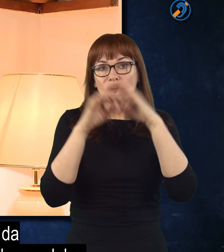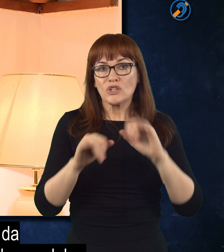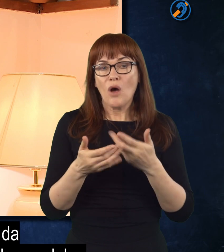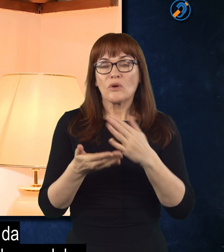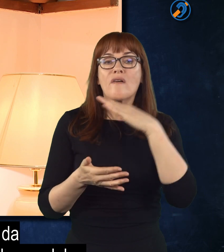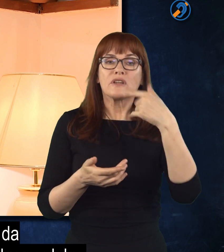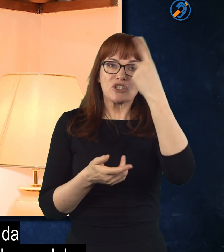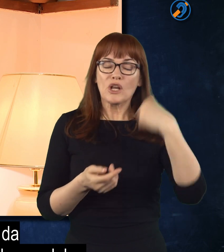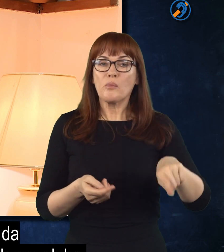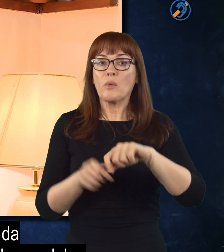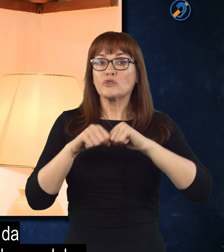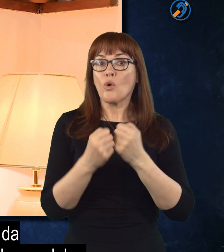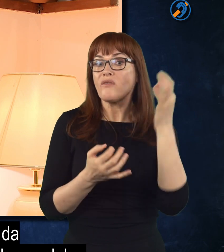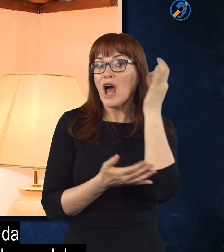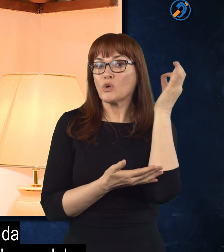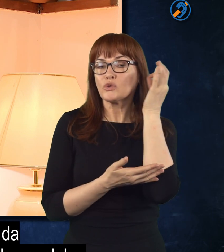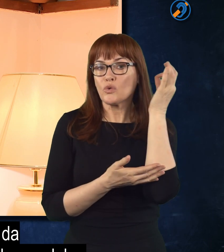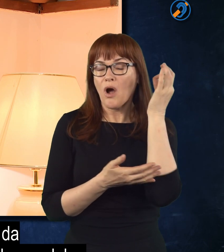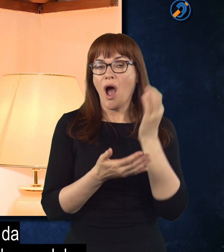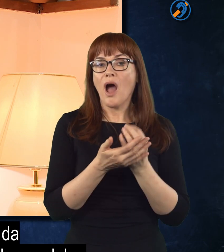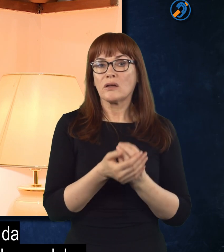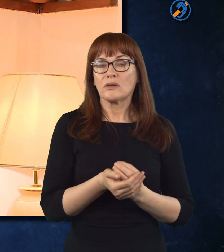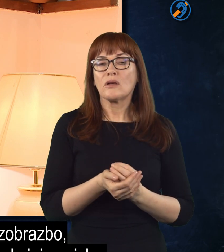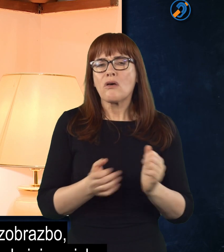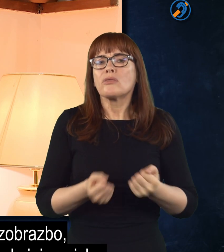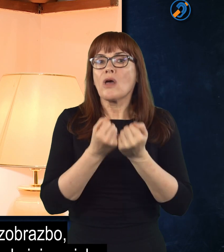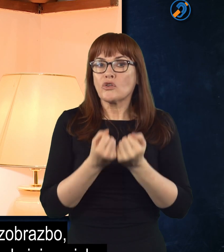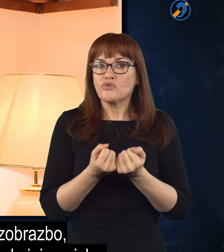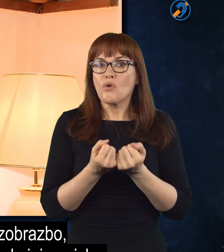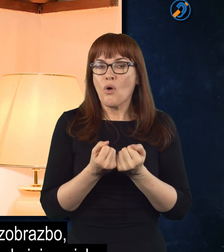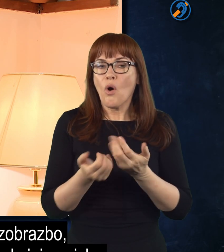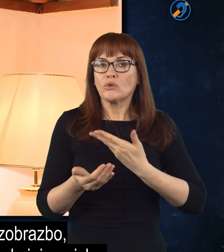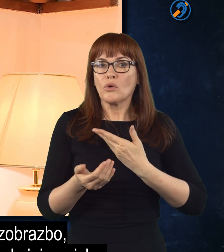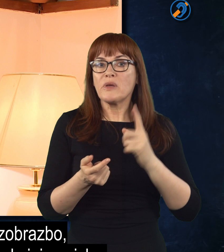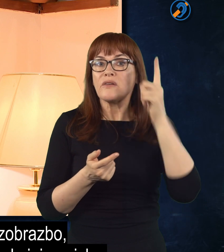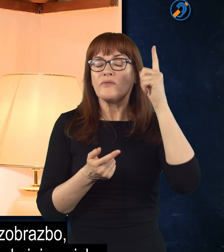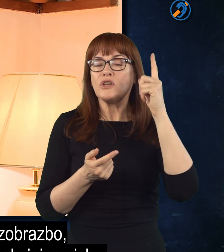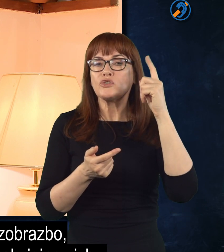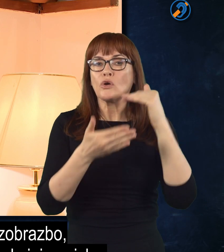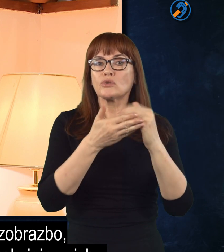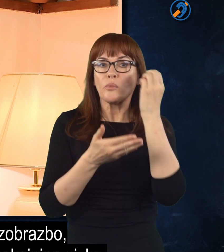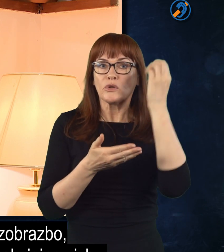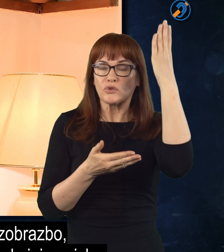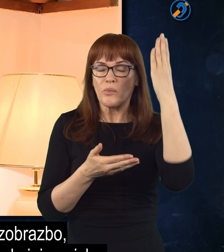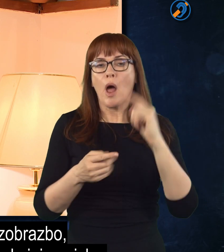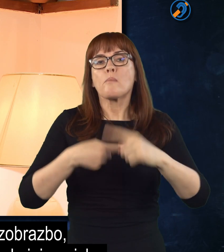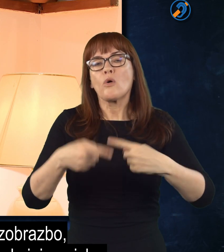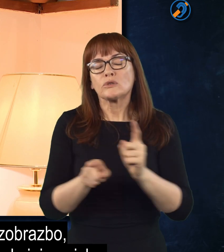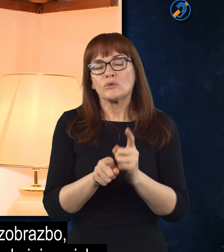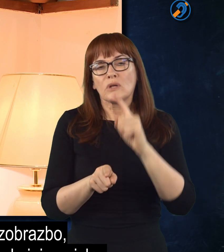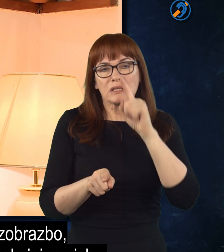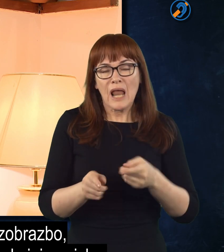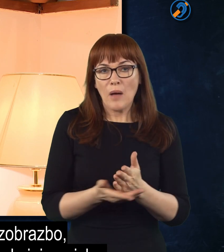tako, da večina populacije z okvaro sluha se težko dobi višjo stopnjo izobrazbe, posledično tudi